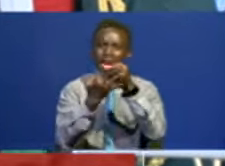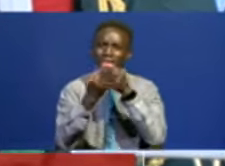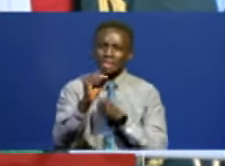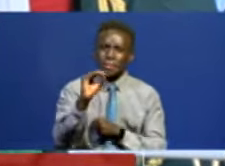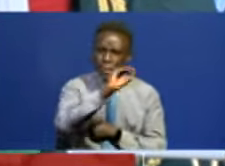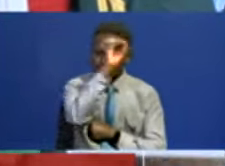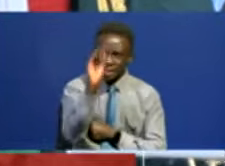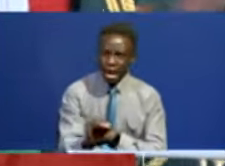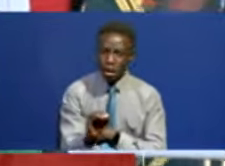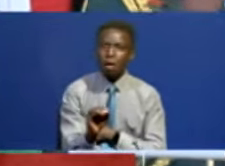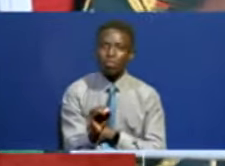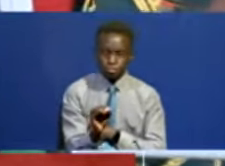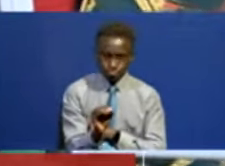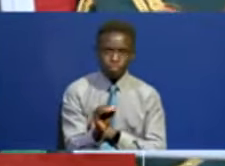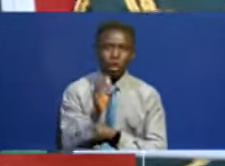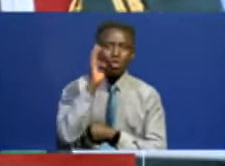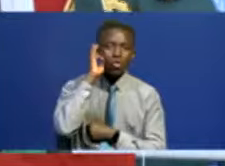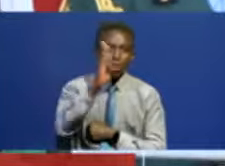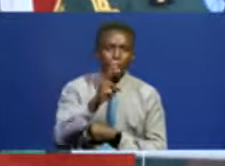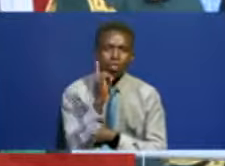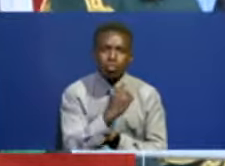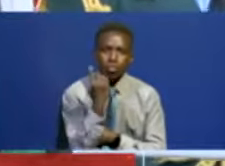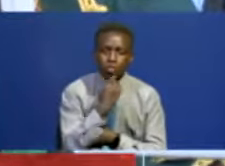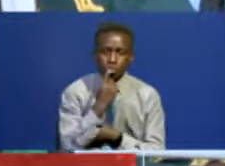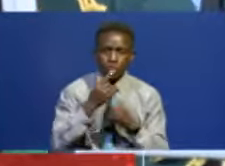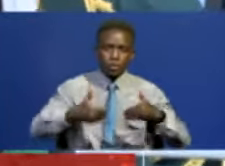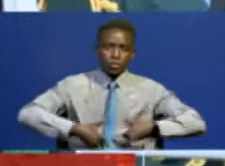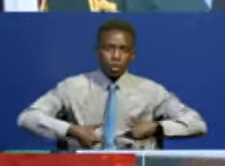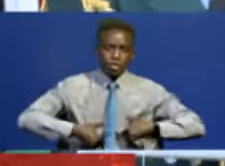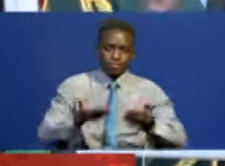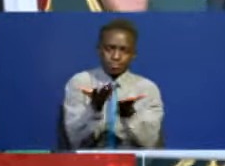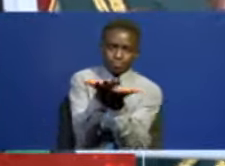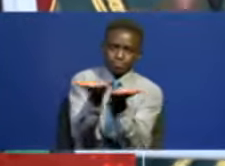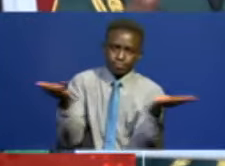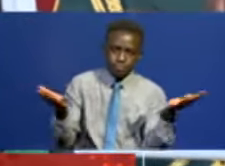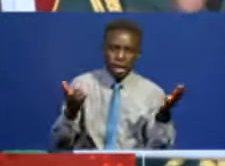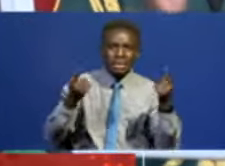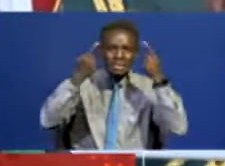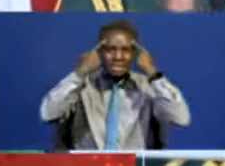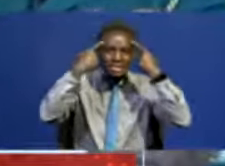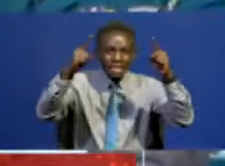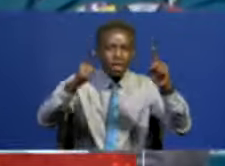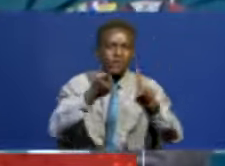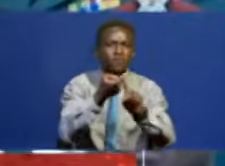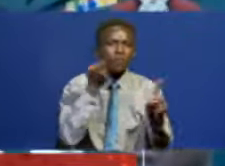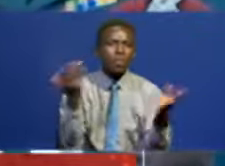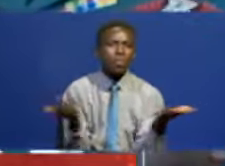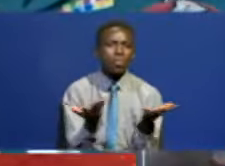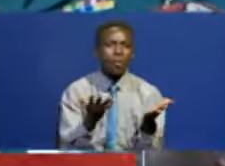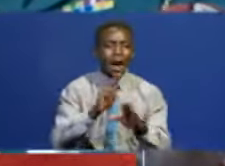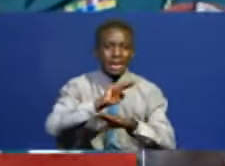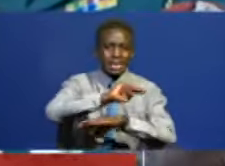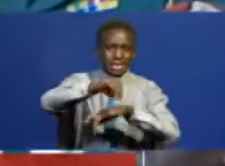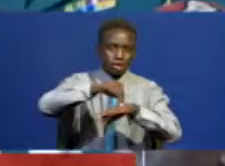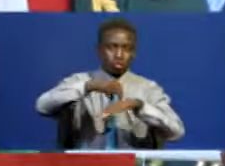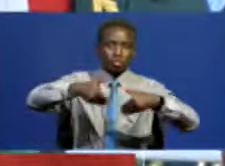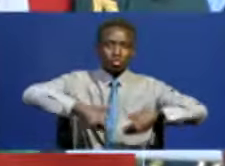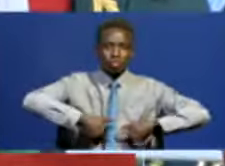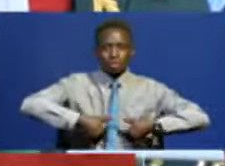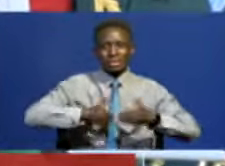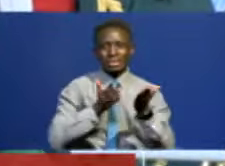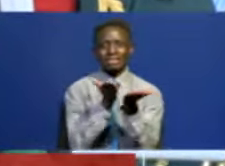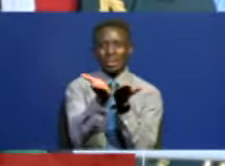80% watakuwa hawa vijana ambao wamefuzu kutoka National Youth Service. National Youth